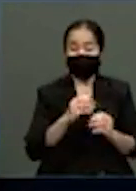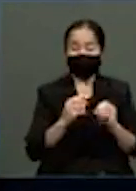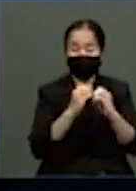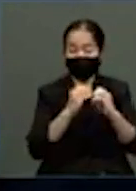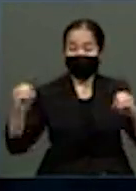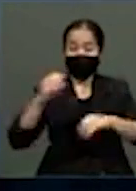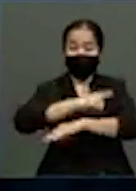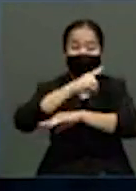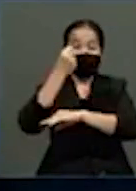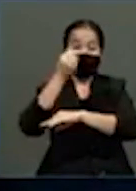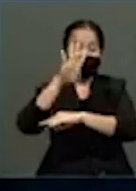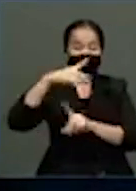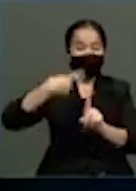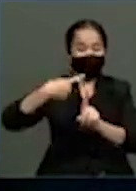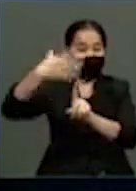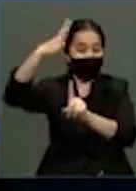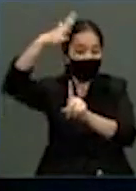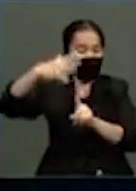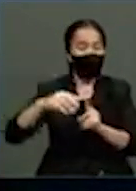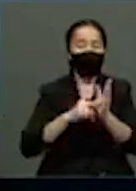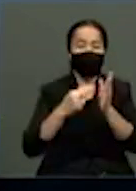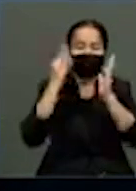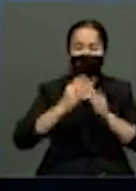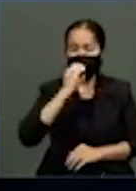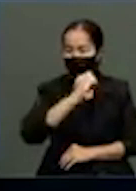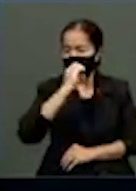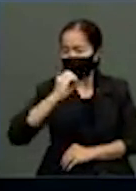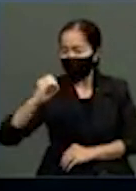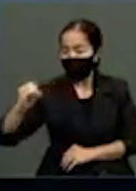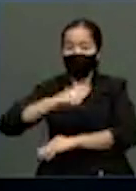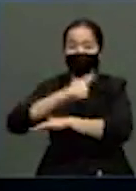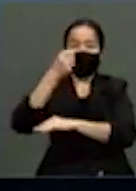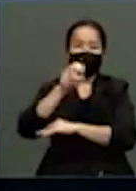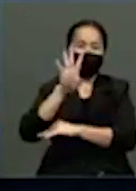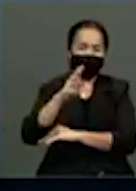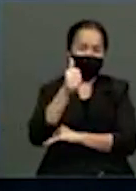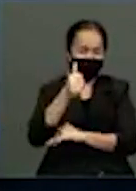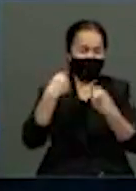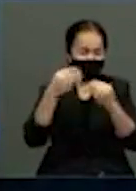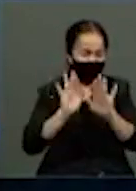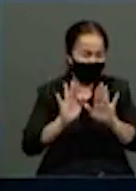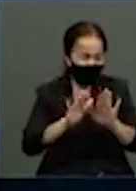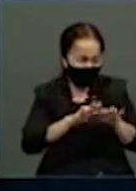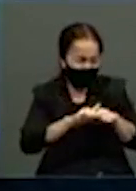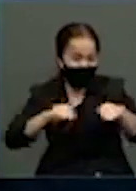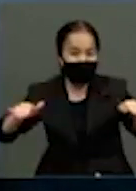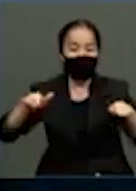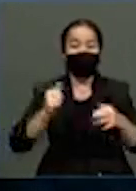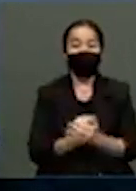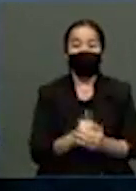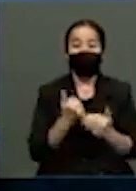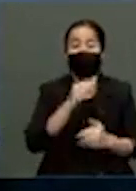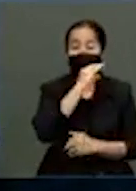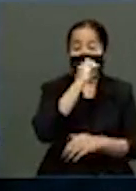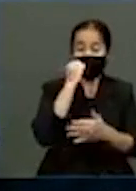ว่าเชื้อจะหมดไปจากจังหวัดของท่านแล้วเพราะฉะนั้นยืนระยะเวลาศูนย์ไว้นานๆนะครับถ้าวันนี้ศู